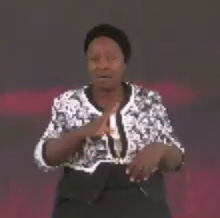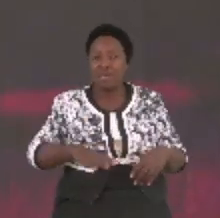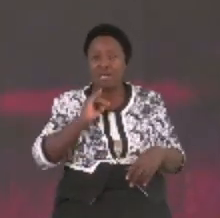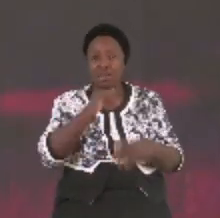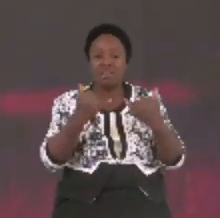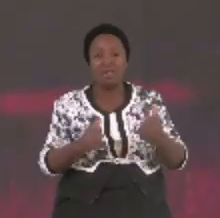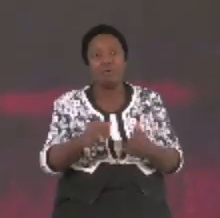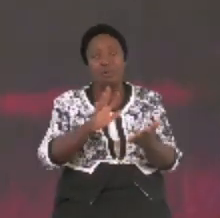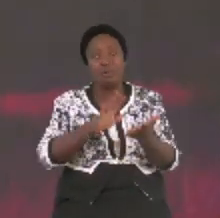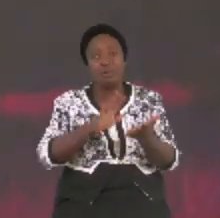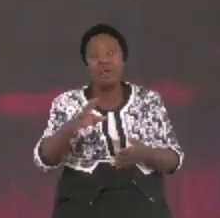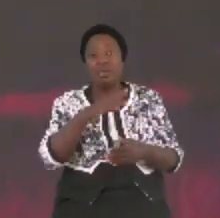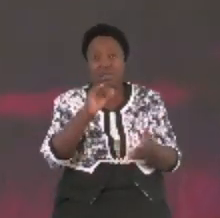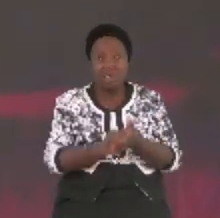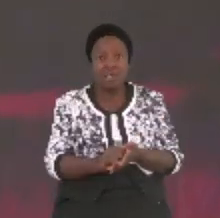Christ est glorifié maintenant.